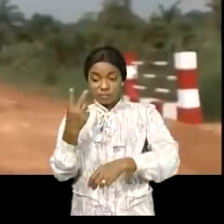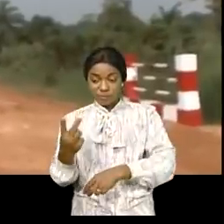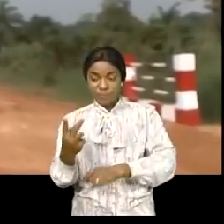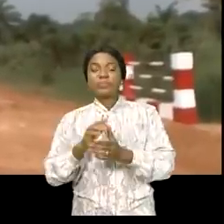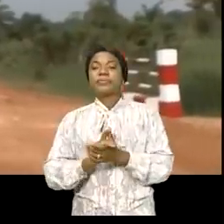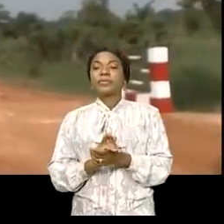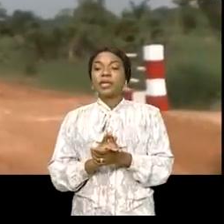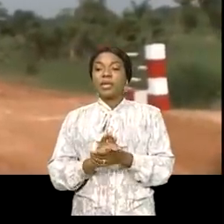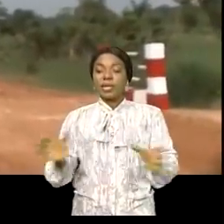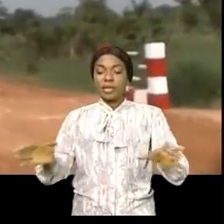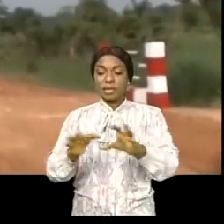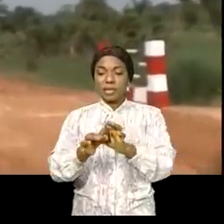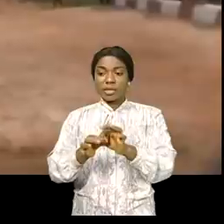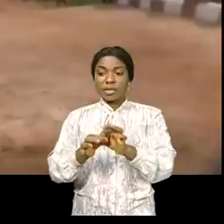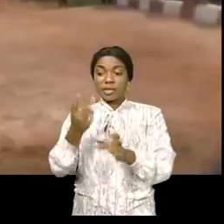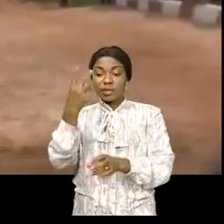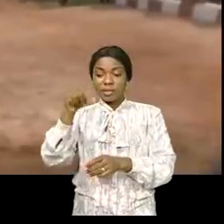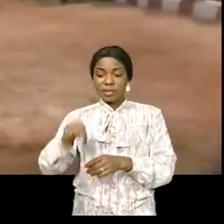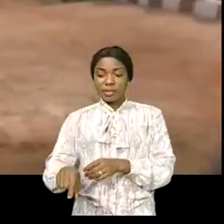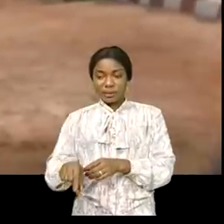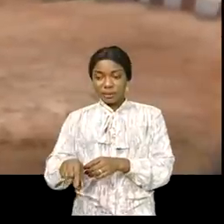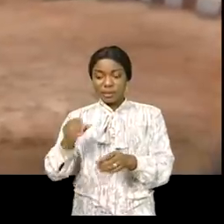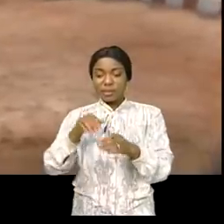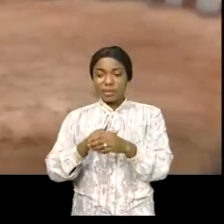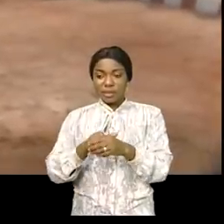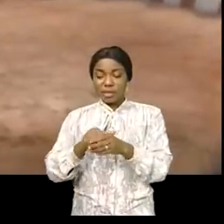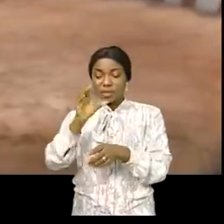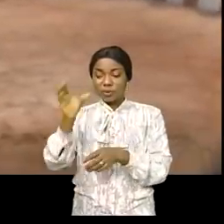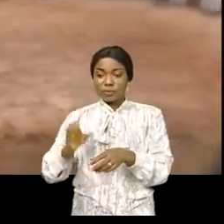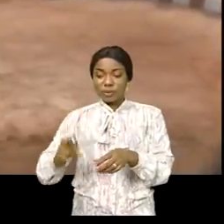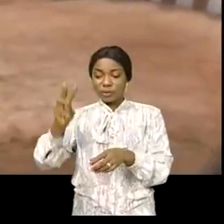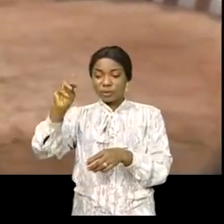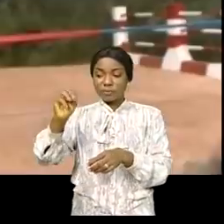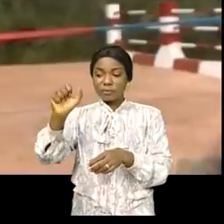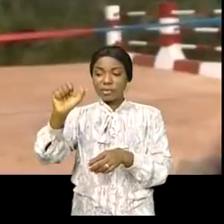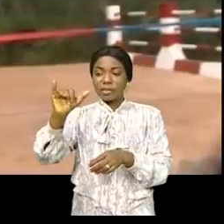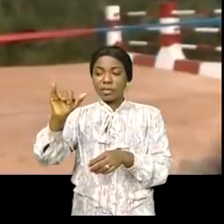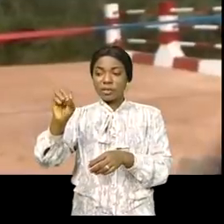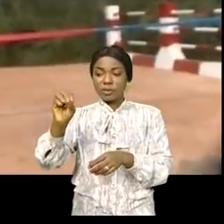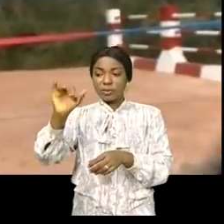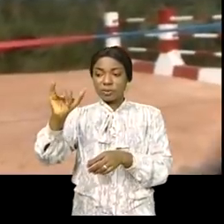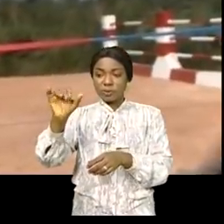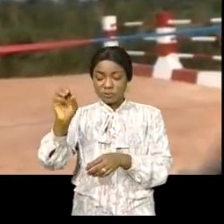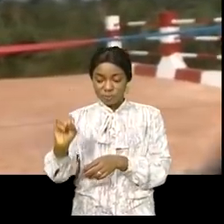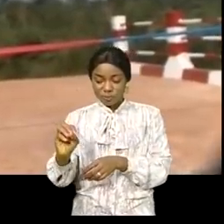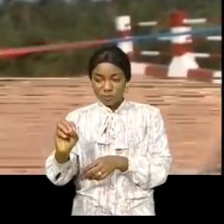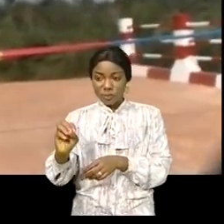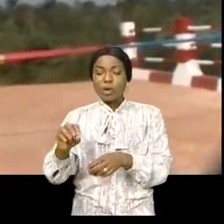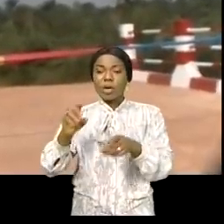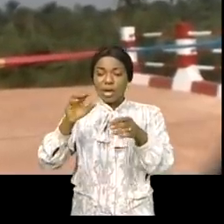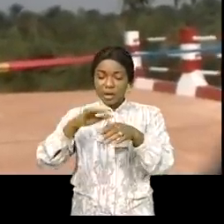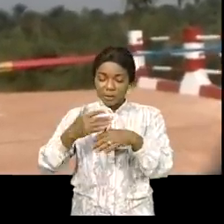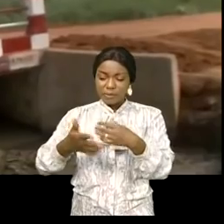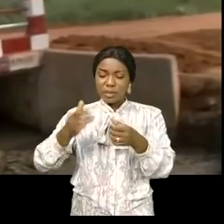Wamba, reliant le quartier Ngamilele et Malebo dans la commune de Mayoyo. L'inauguration de ces deux bijoux intervient après plusieurs mois de